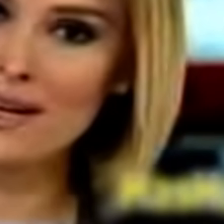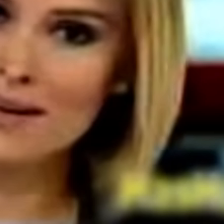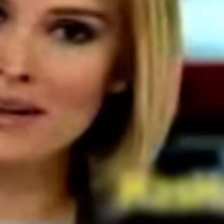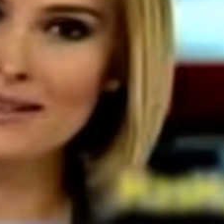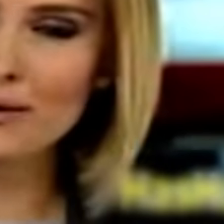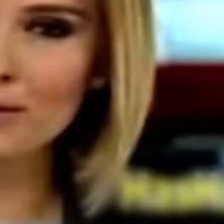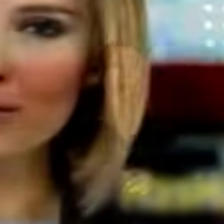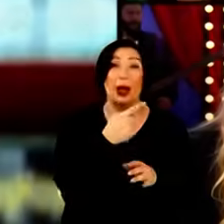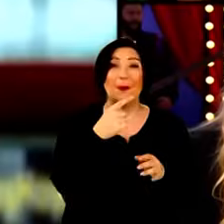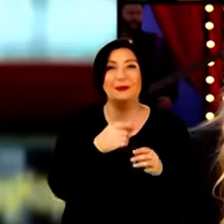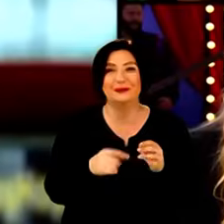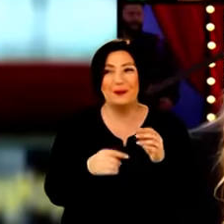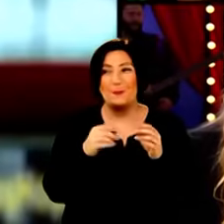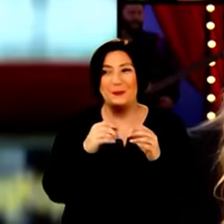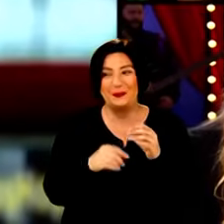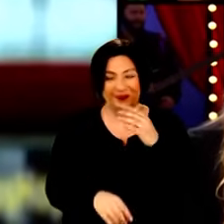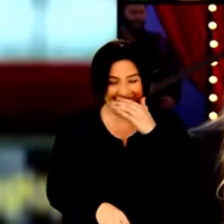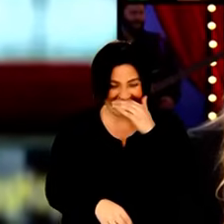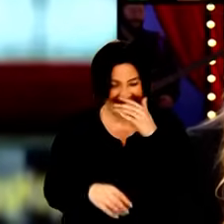habere göre